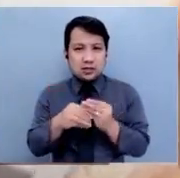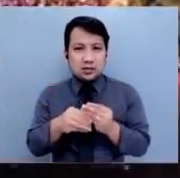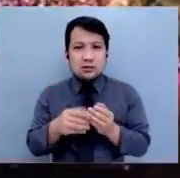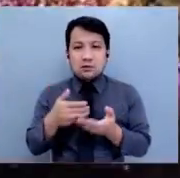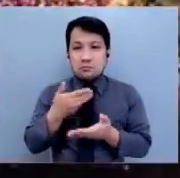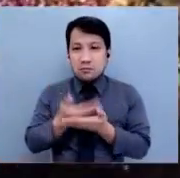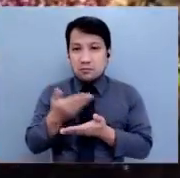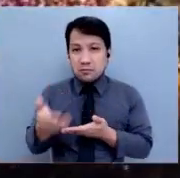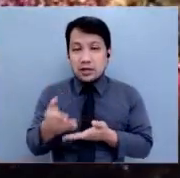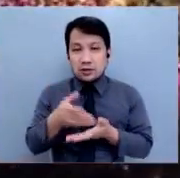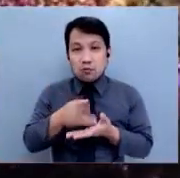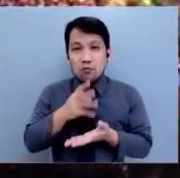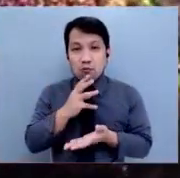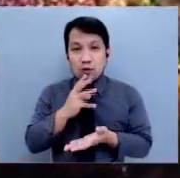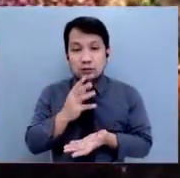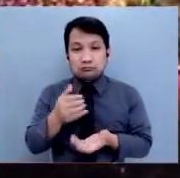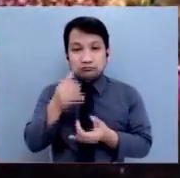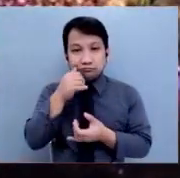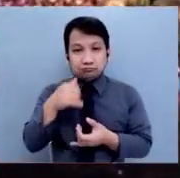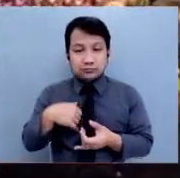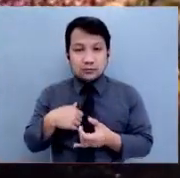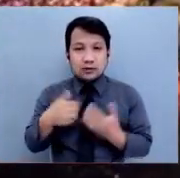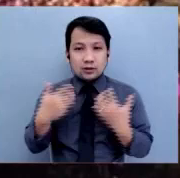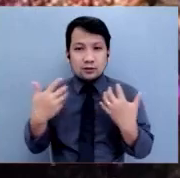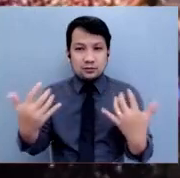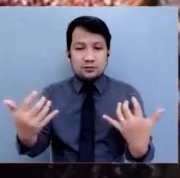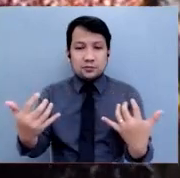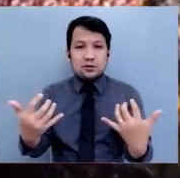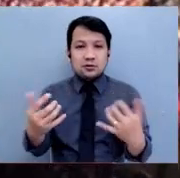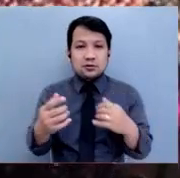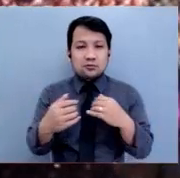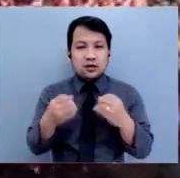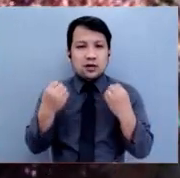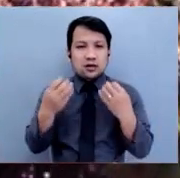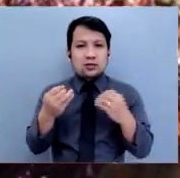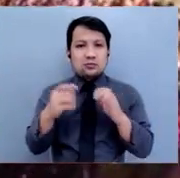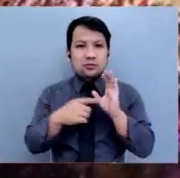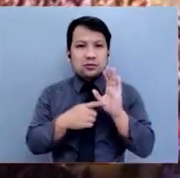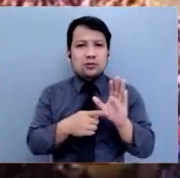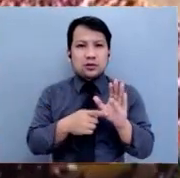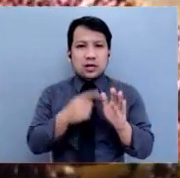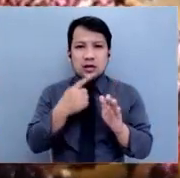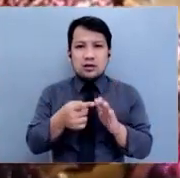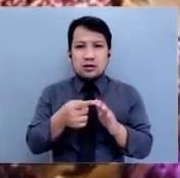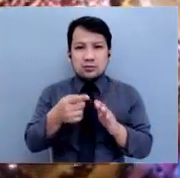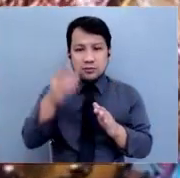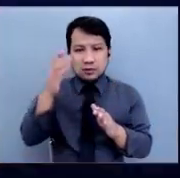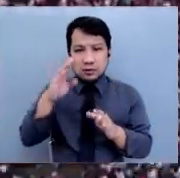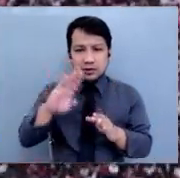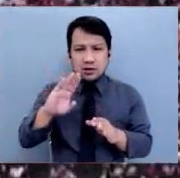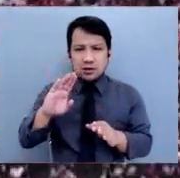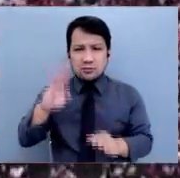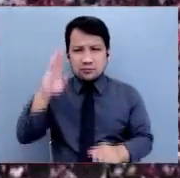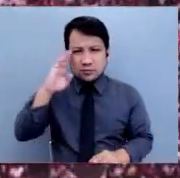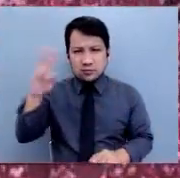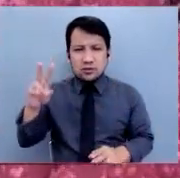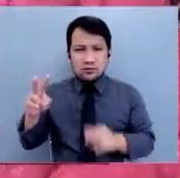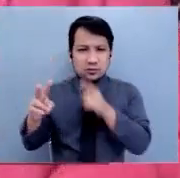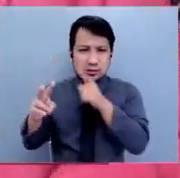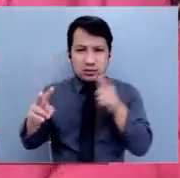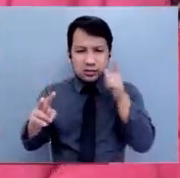tubig. Kahapon, tila nagpasiklaban ang dami ng crowd ang kampo ni na BBM at Robredo. Pati sa